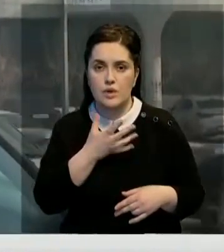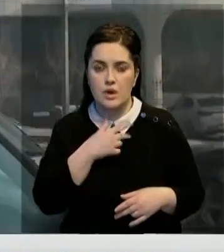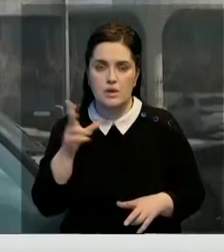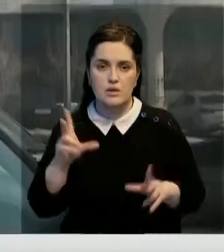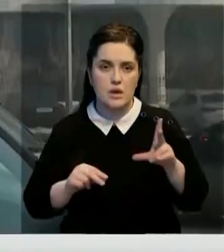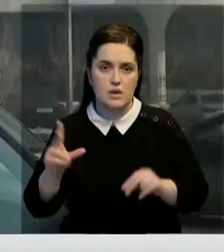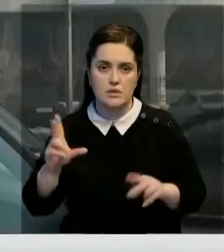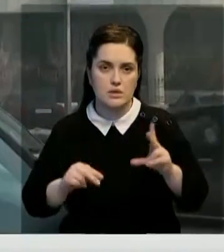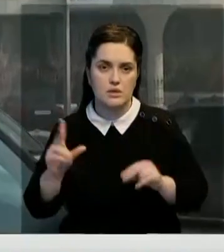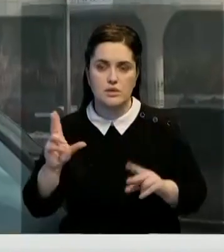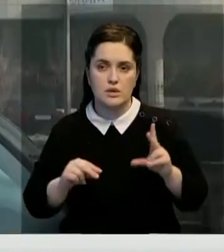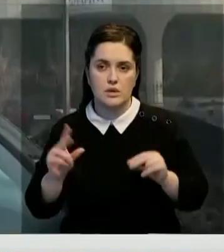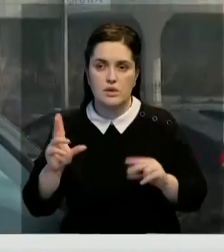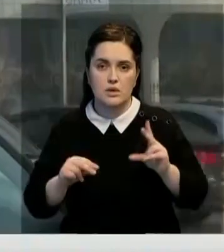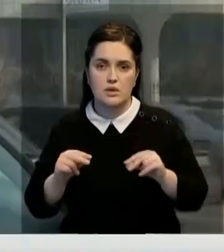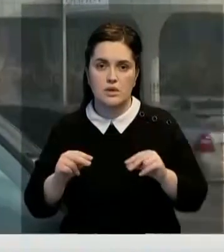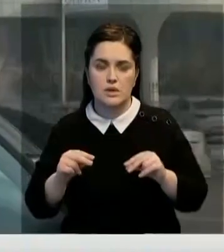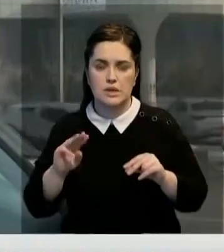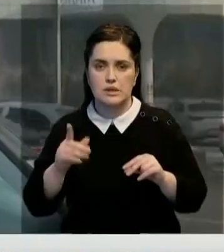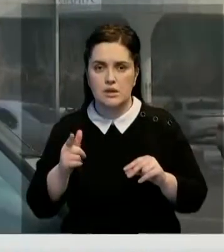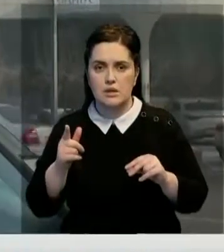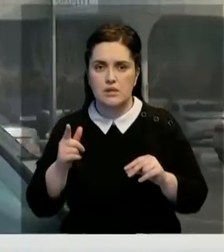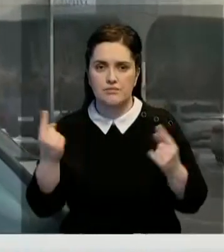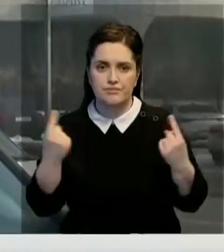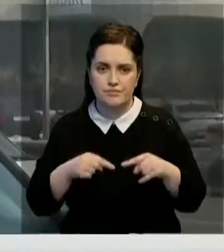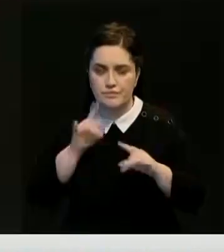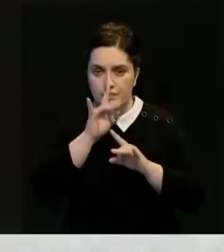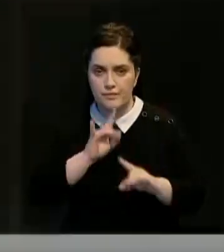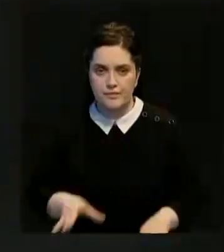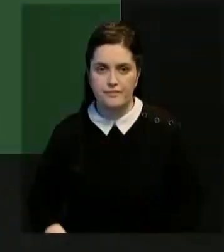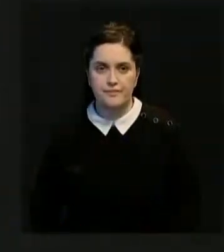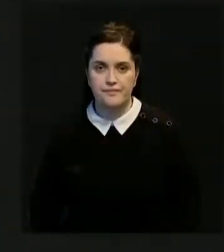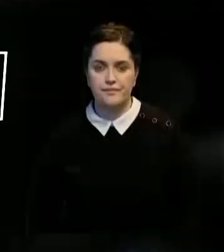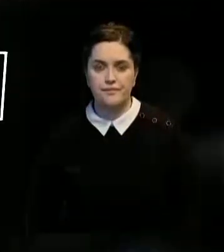надеюсь, наша страна сильная, как-то наш тенге сильно не пострадает из-за этого.